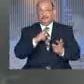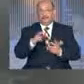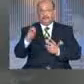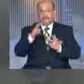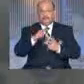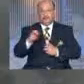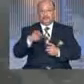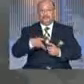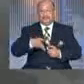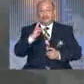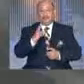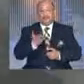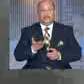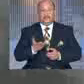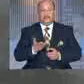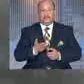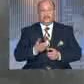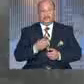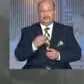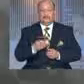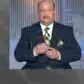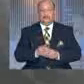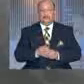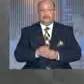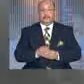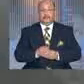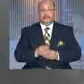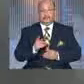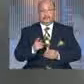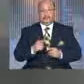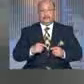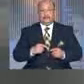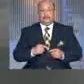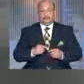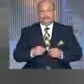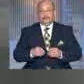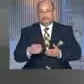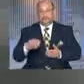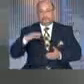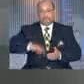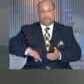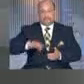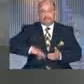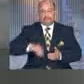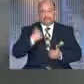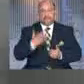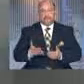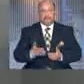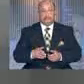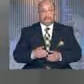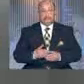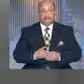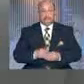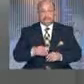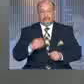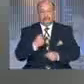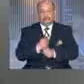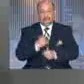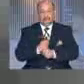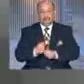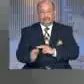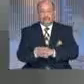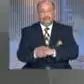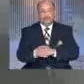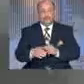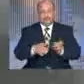القانون هذا راهو باش يدور ويجي، معناتها راهو البحار هو اللي على راس البحار. والمعمل هدد يقول